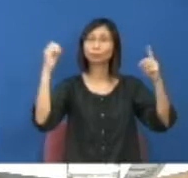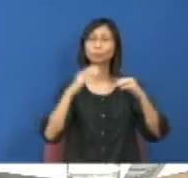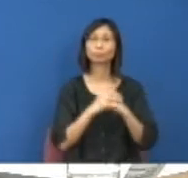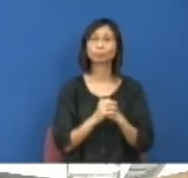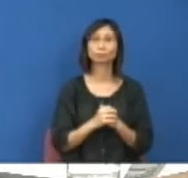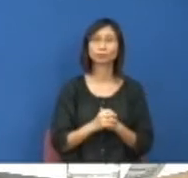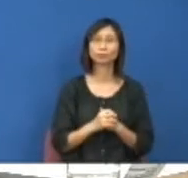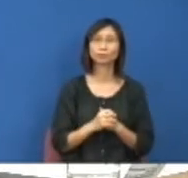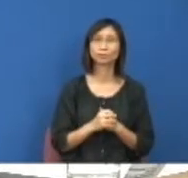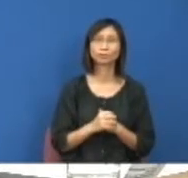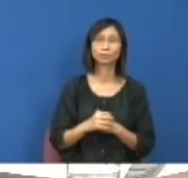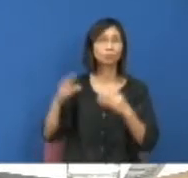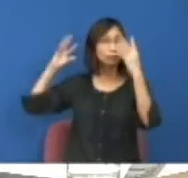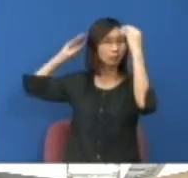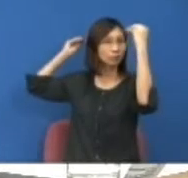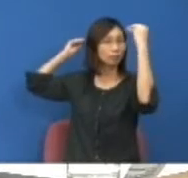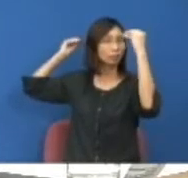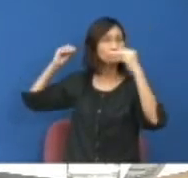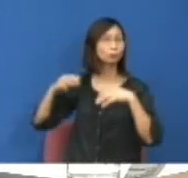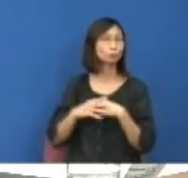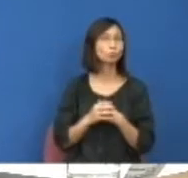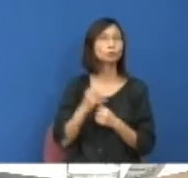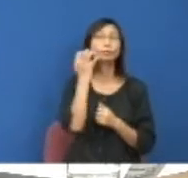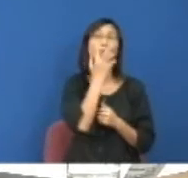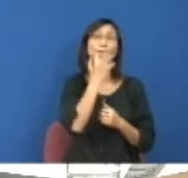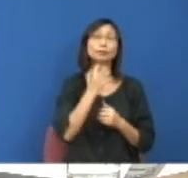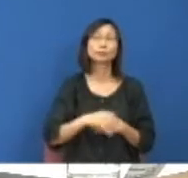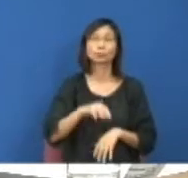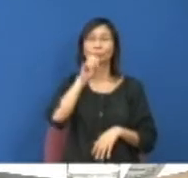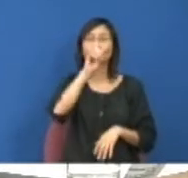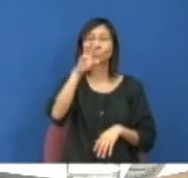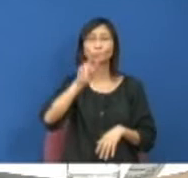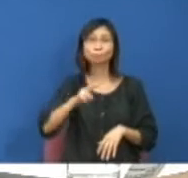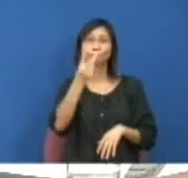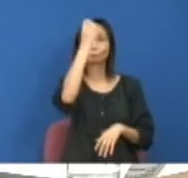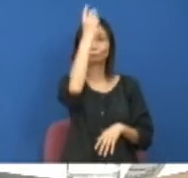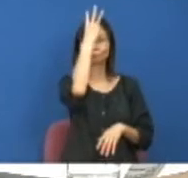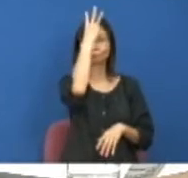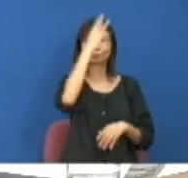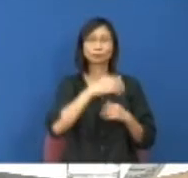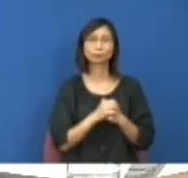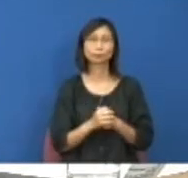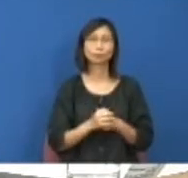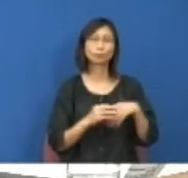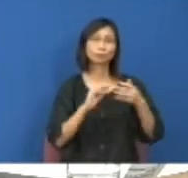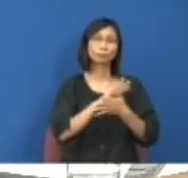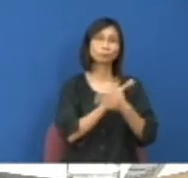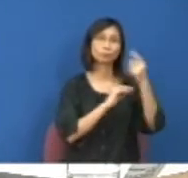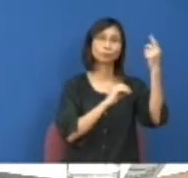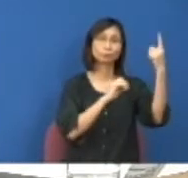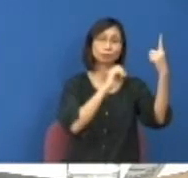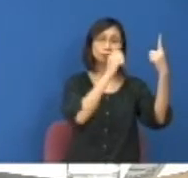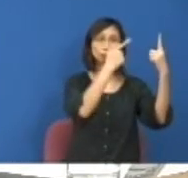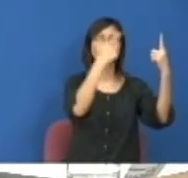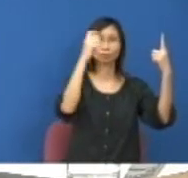這個拿破崙三世稱帝嘅時候，只不過係將1879年嗰個革命嘅目標